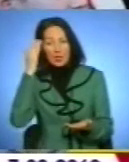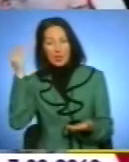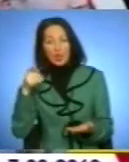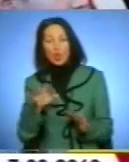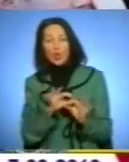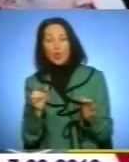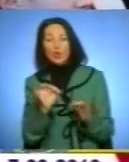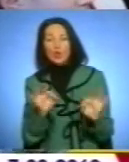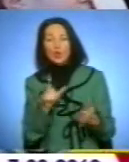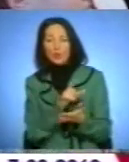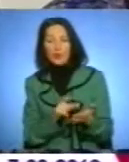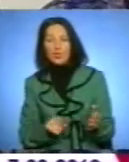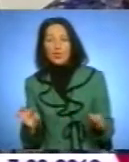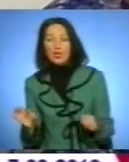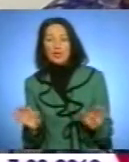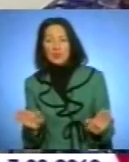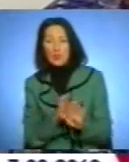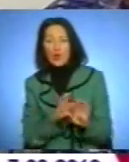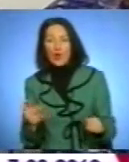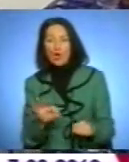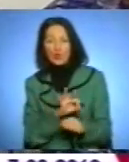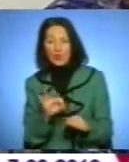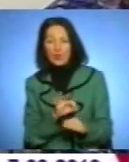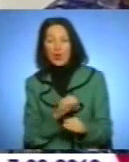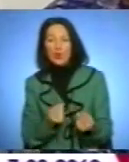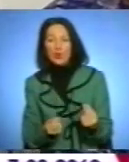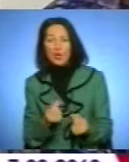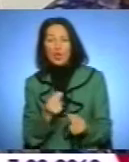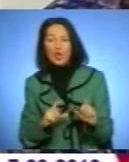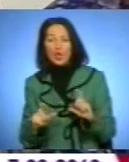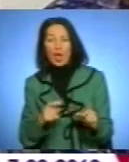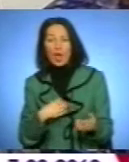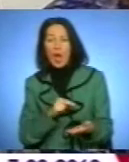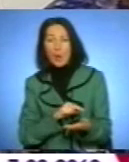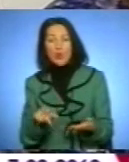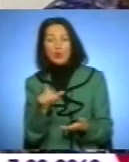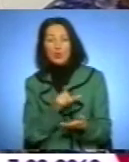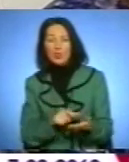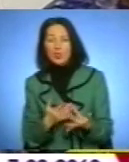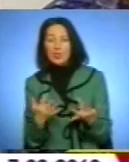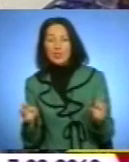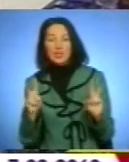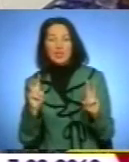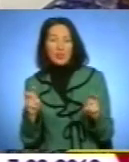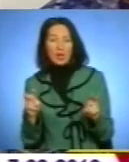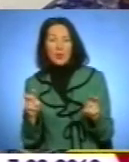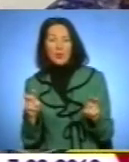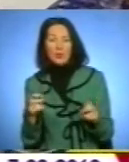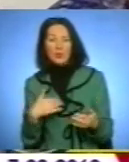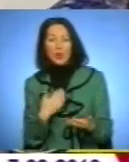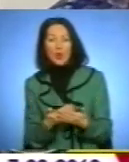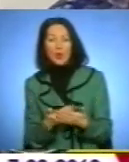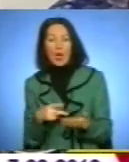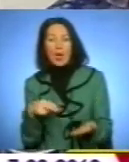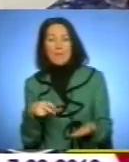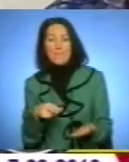співають, вишивають, грають у шахи. Я вірші пишу. Пишу вірші на різні теми. І от